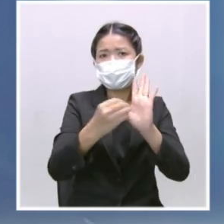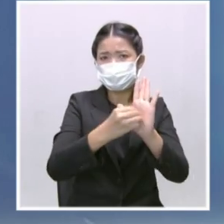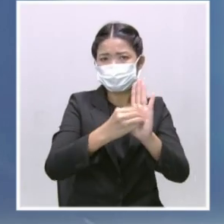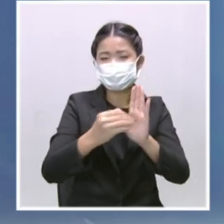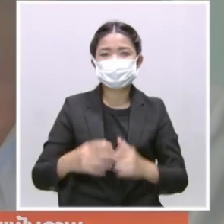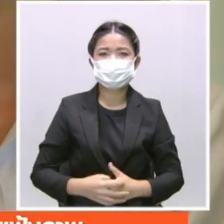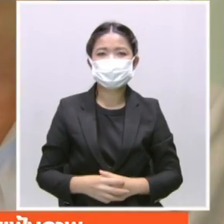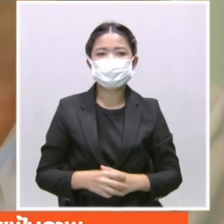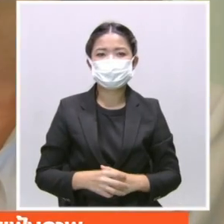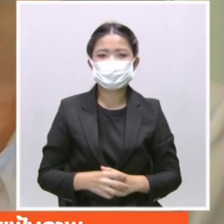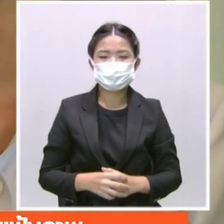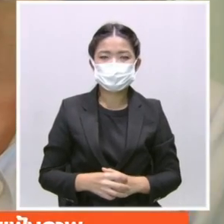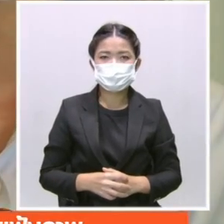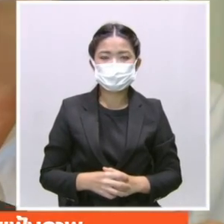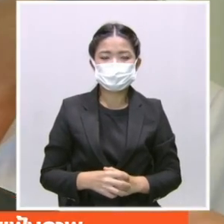พค่ะ